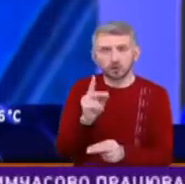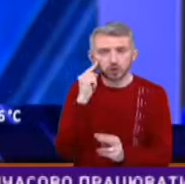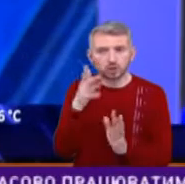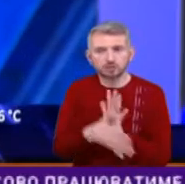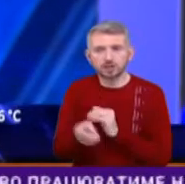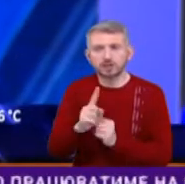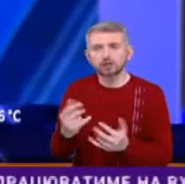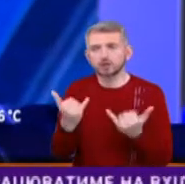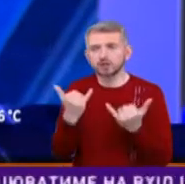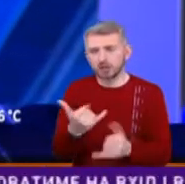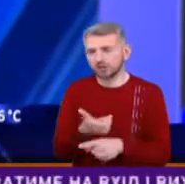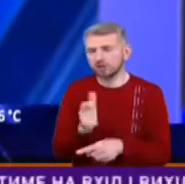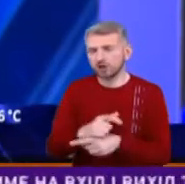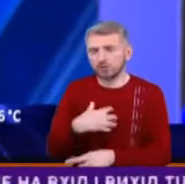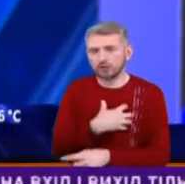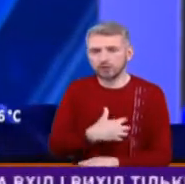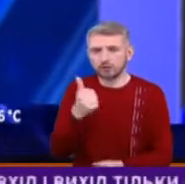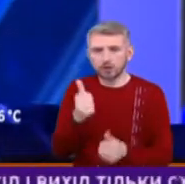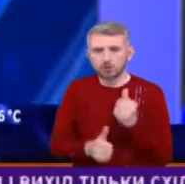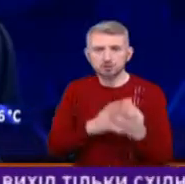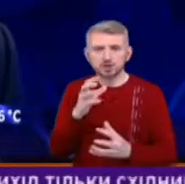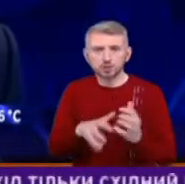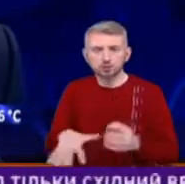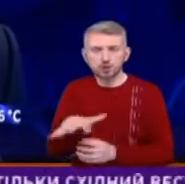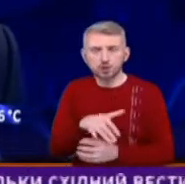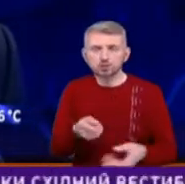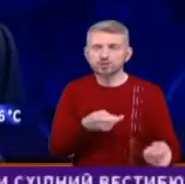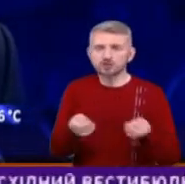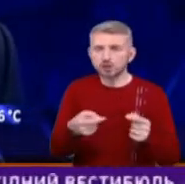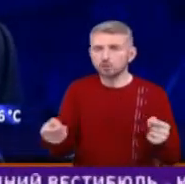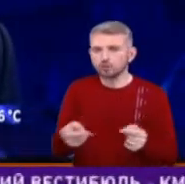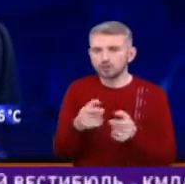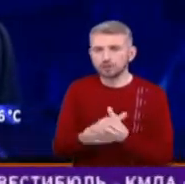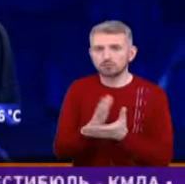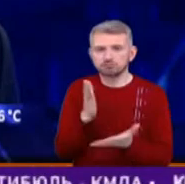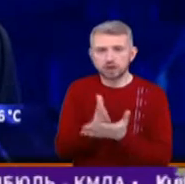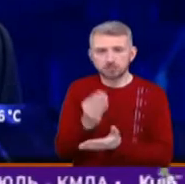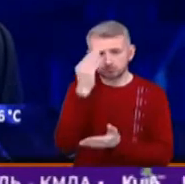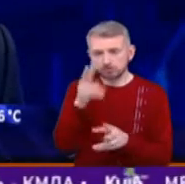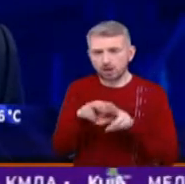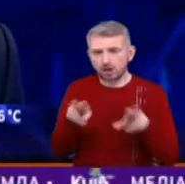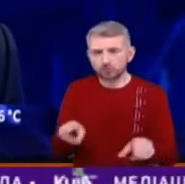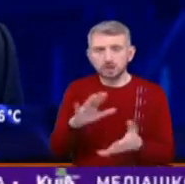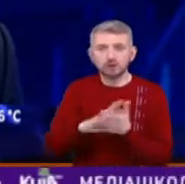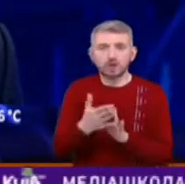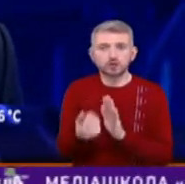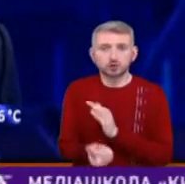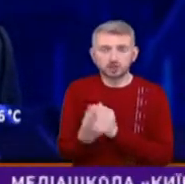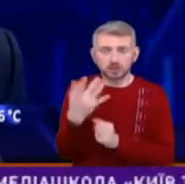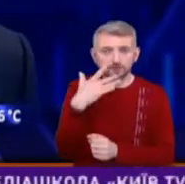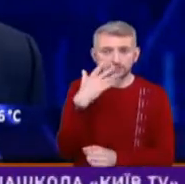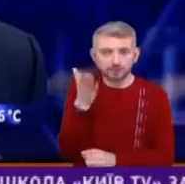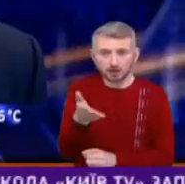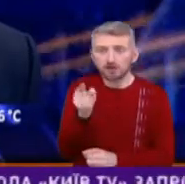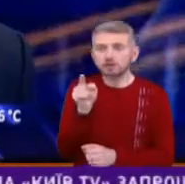те, що зараз надзвичайно важливо на кожному міжнародному майданчику і владі, і опозиції тримати єдину позицію. Тому що ця ситуація, яка виникла в Сполучених Штатах,